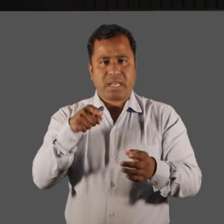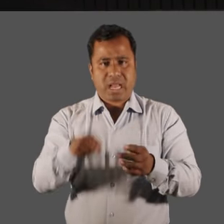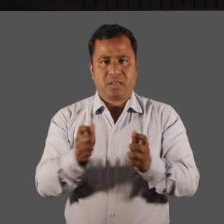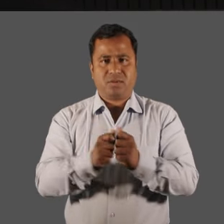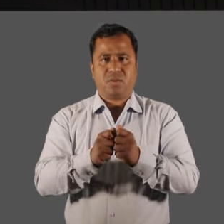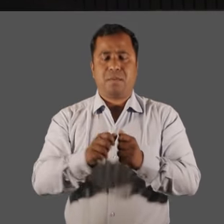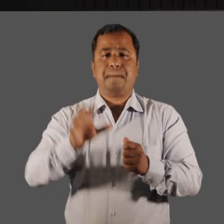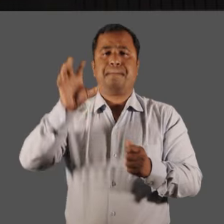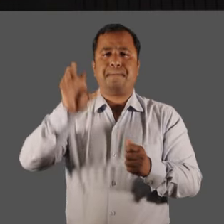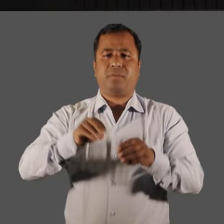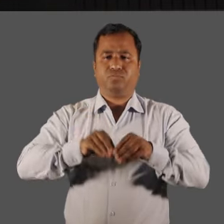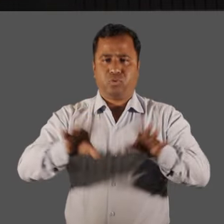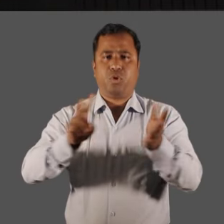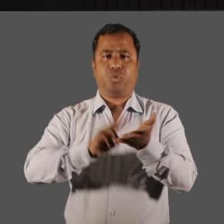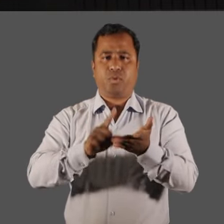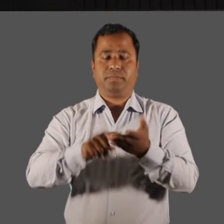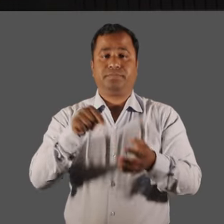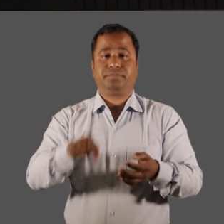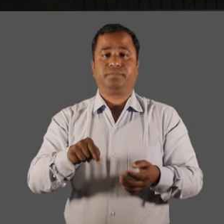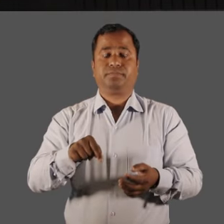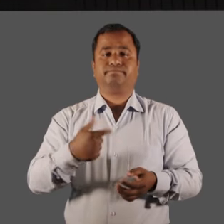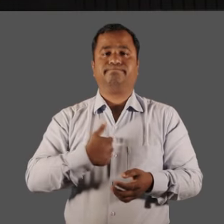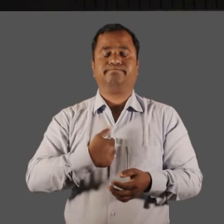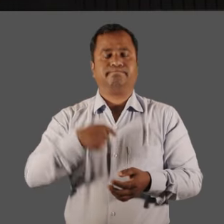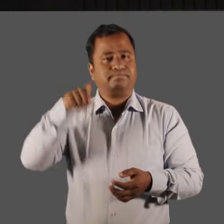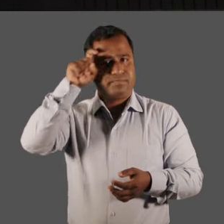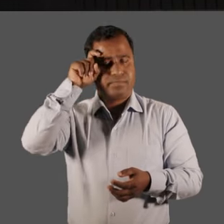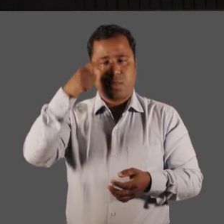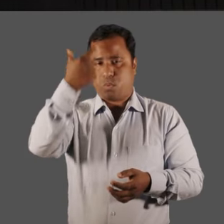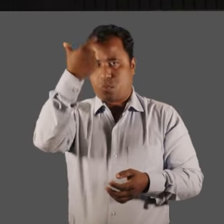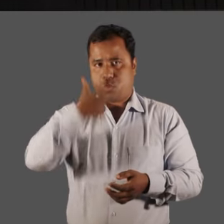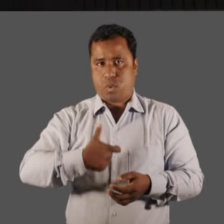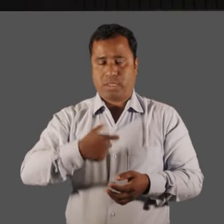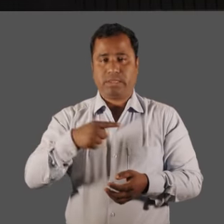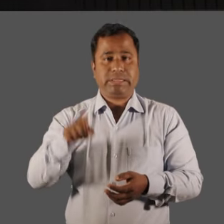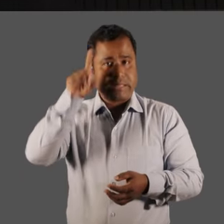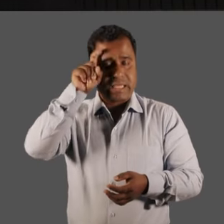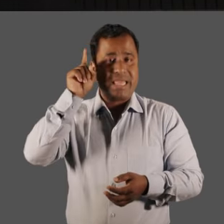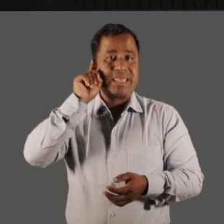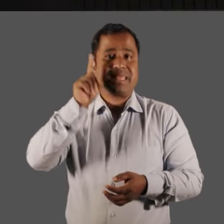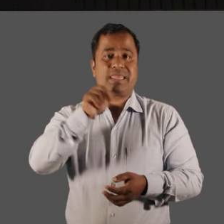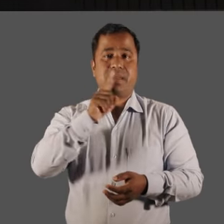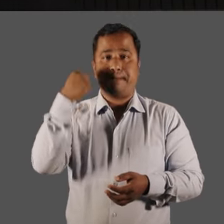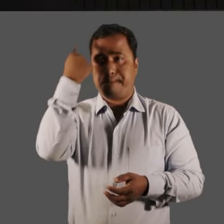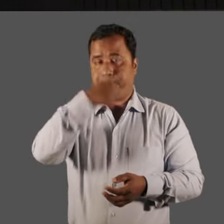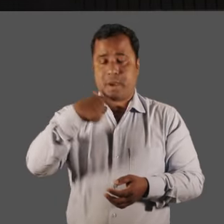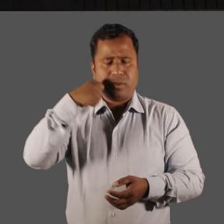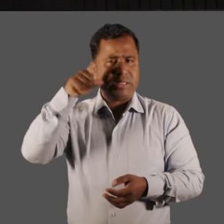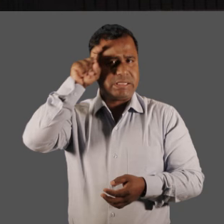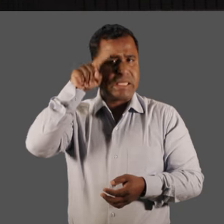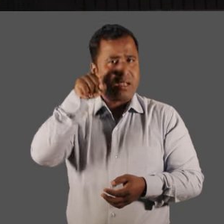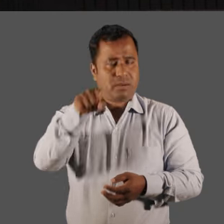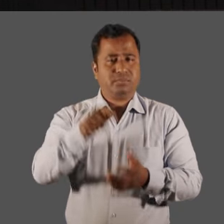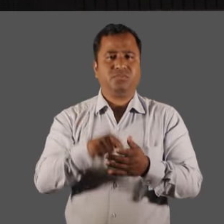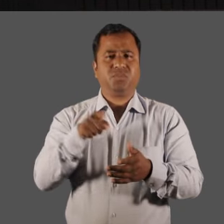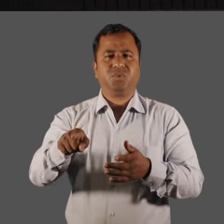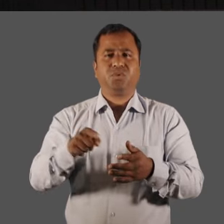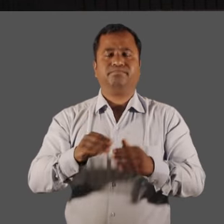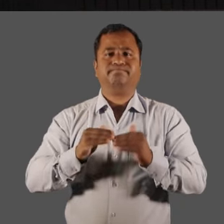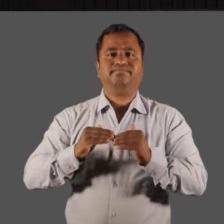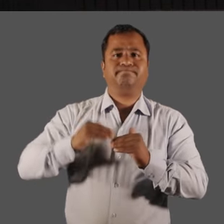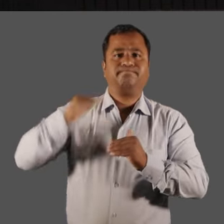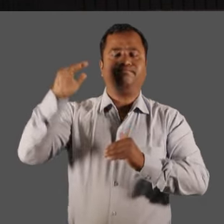হওয়ার বাকি। কিন্তু আপনি যদি ব্যক্তিকে নিয়ে চিন্তা করেন, শ্রবণ প্রতিবন্ধী মানুষদেরকে নিয়ে, সেই জায়গাটা আসলে খুব বেশি